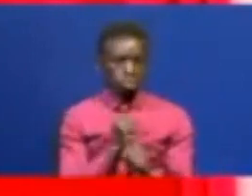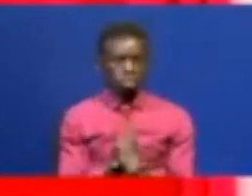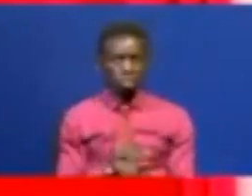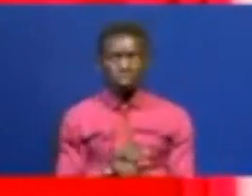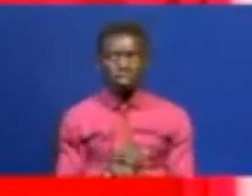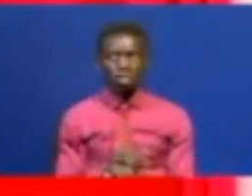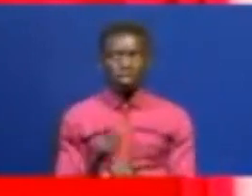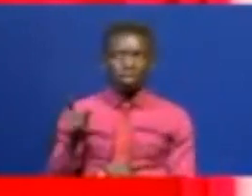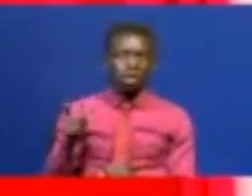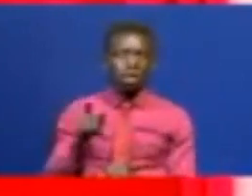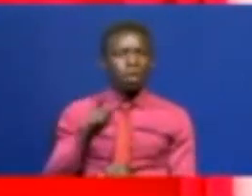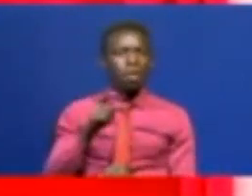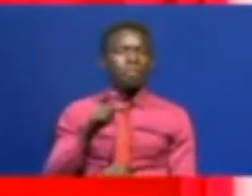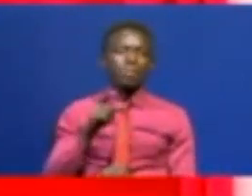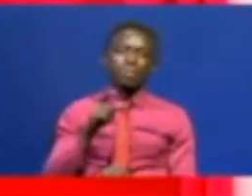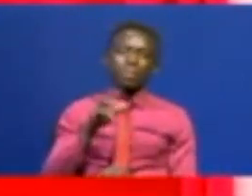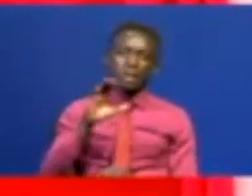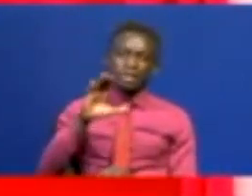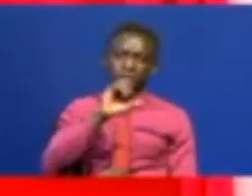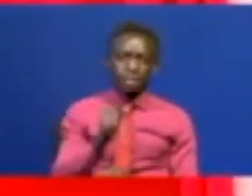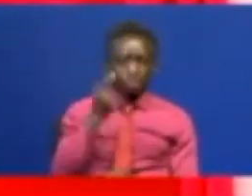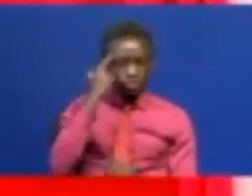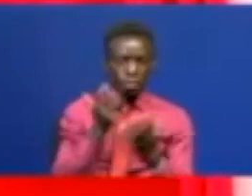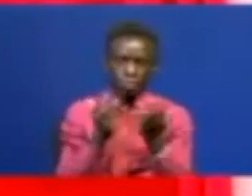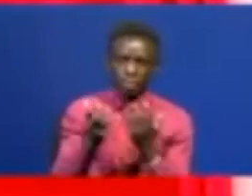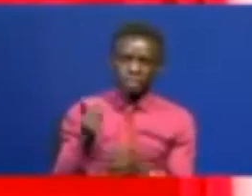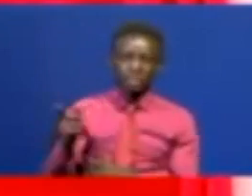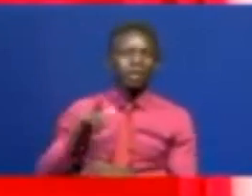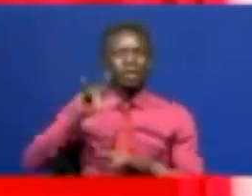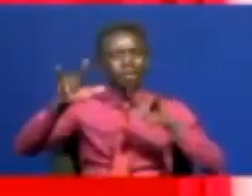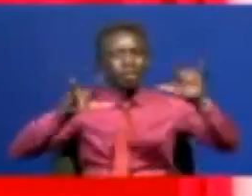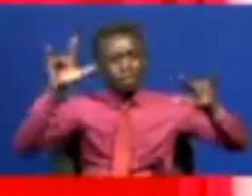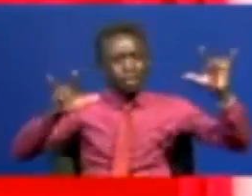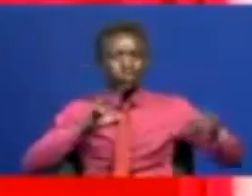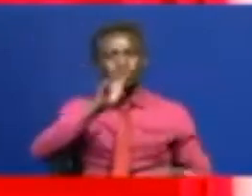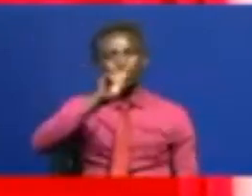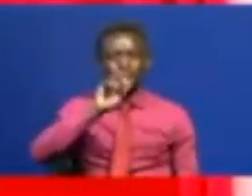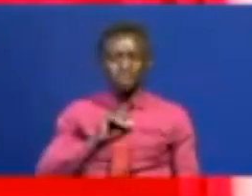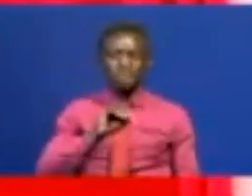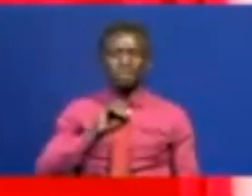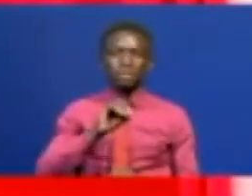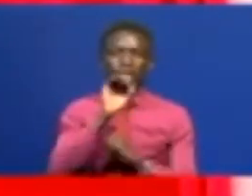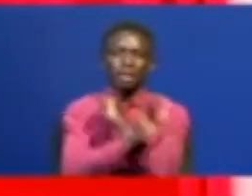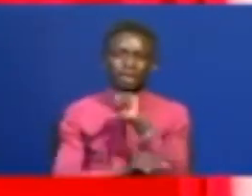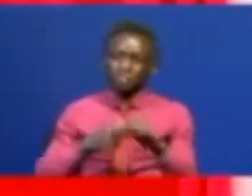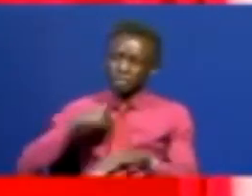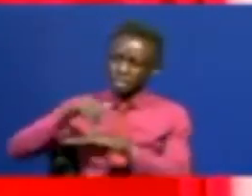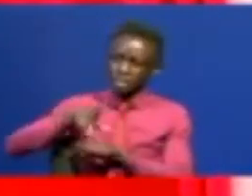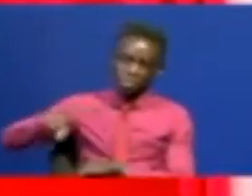Huyu Moses Kuria tangu akuwe kwa ofisi, ameenda nchi karibu 20. Nikimtuma,